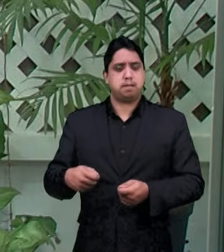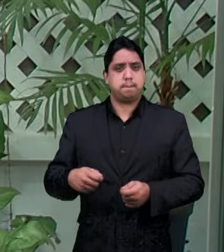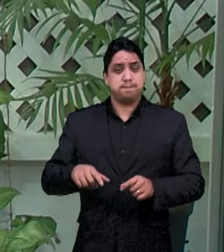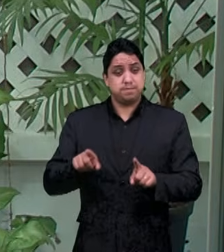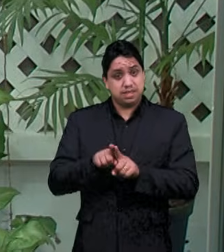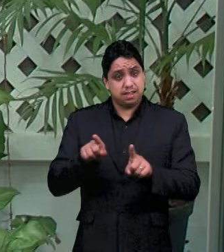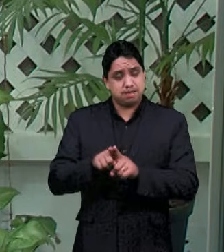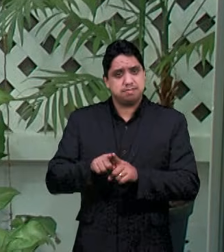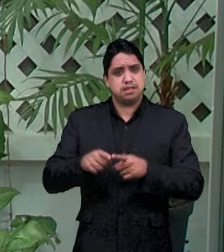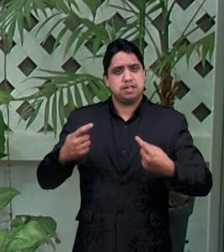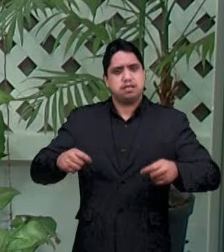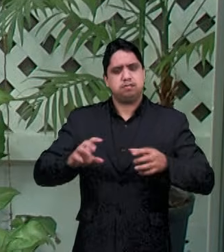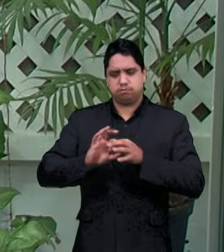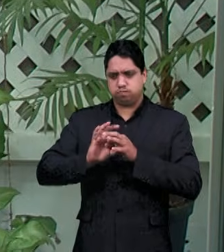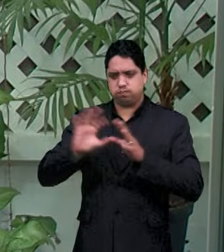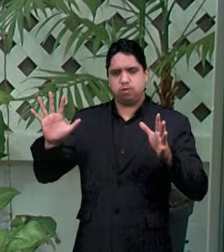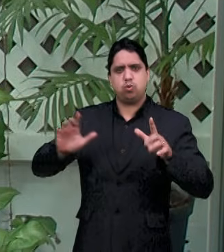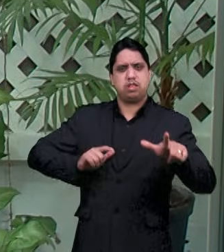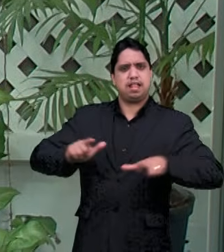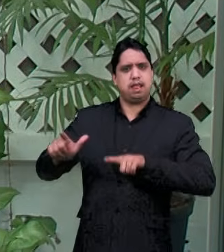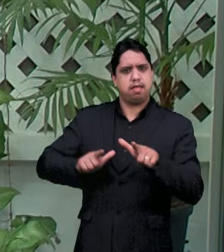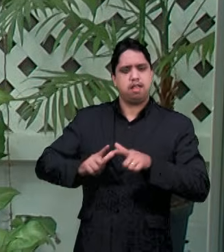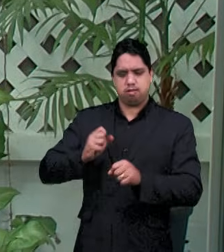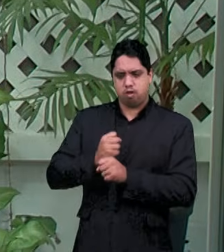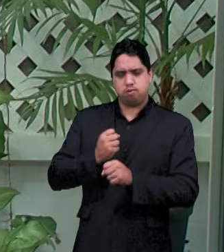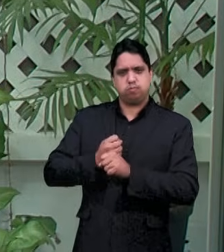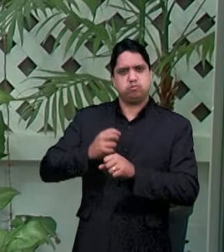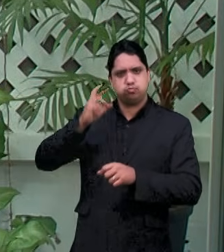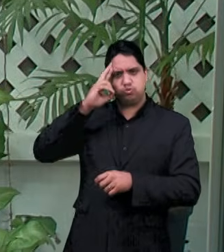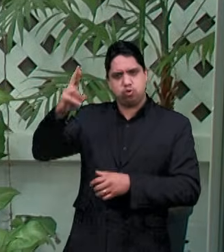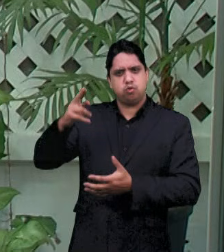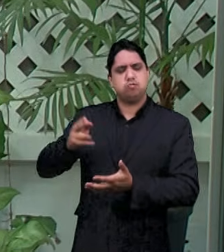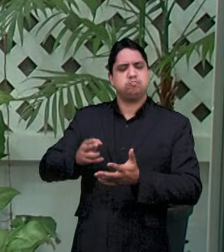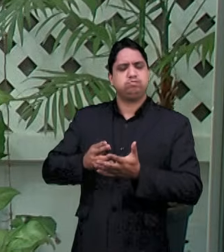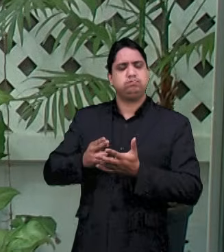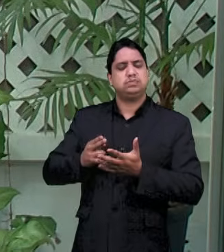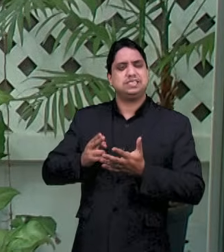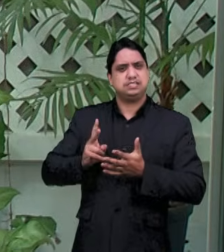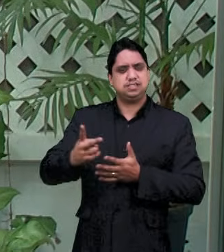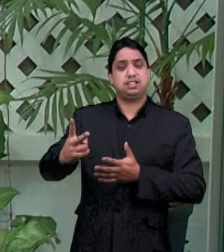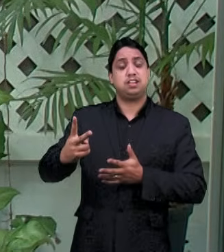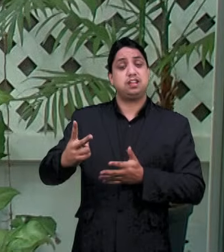disposer à un travail permanent et constant. Sinon,